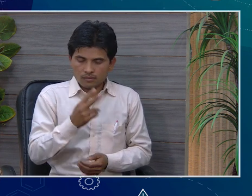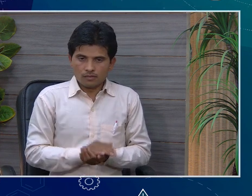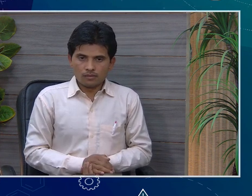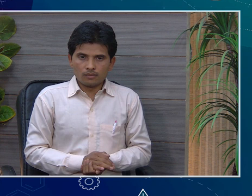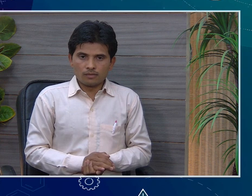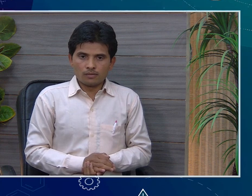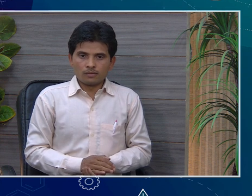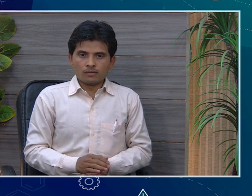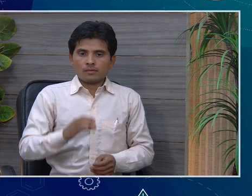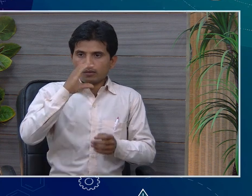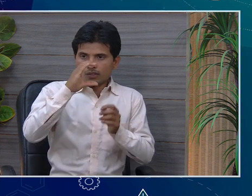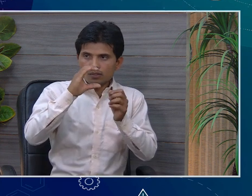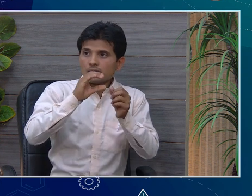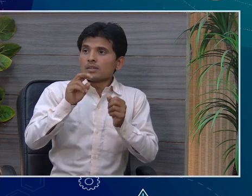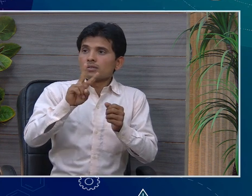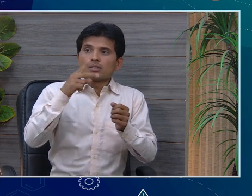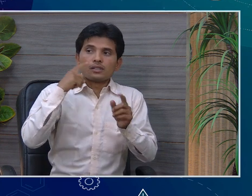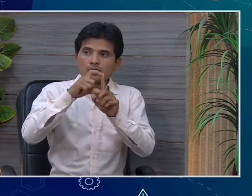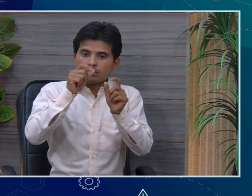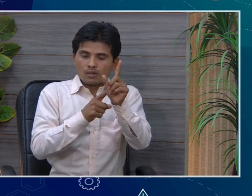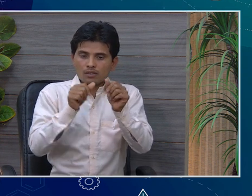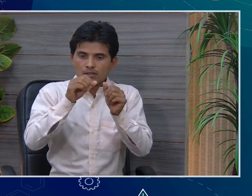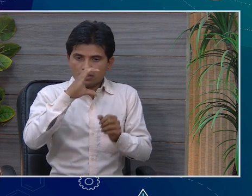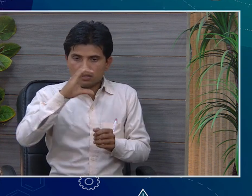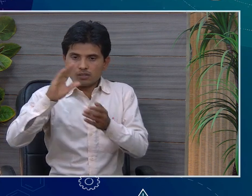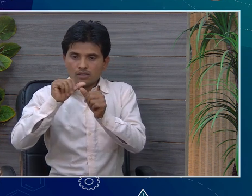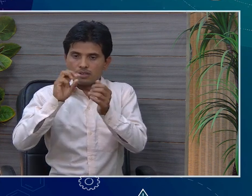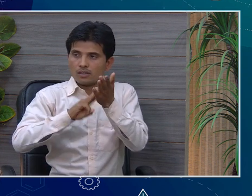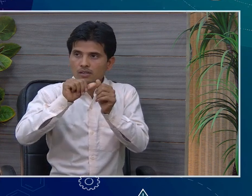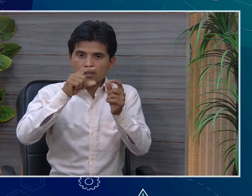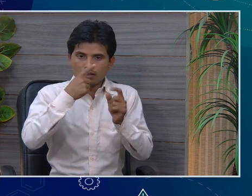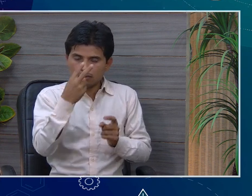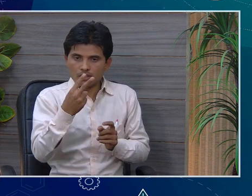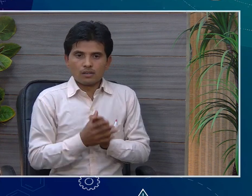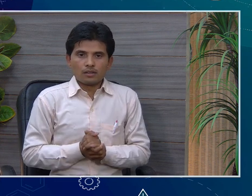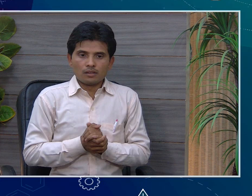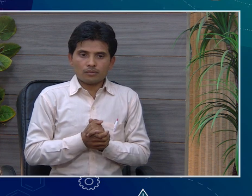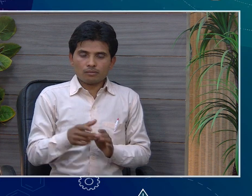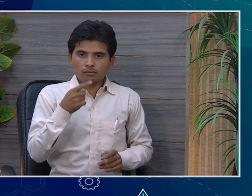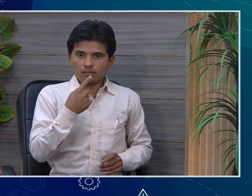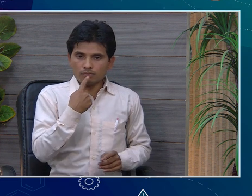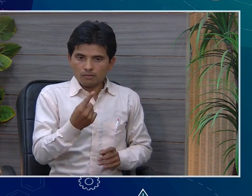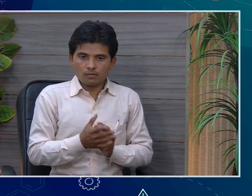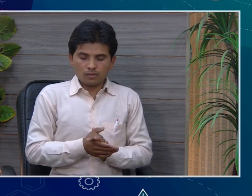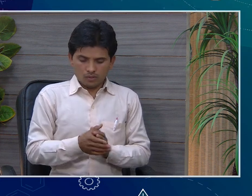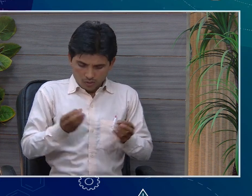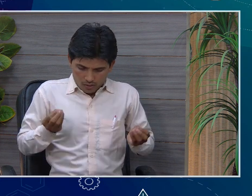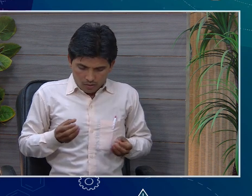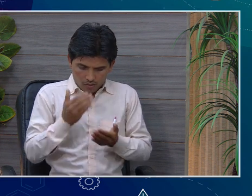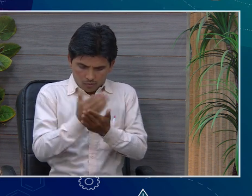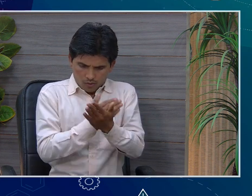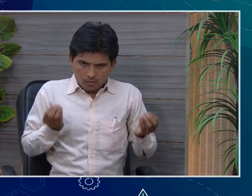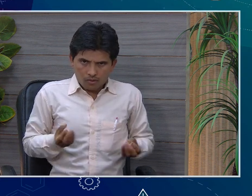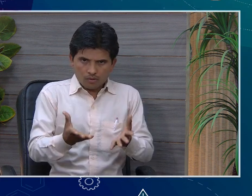आप देख रहे हैं और आप इस कार्यक्रम का हिस्सा बन सकते हैं आप किस तरह सबस्क्राइब करते